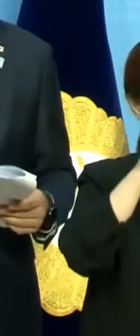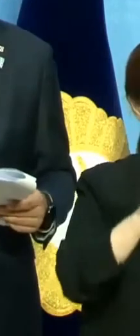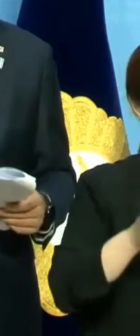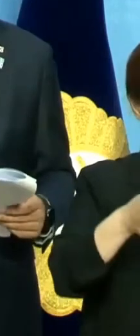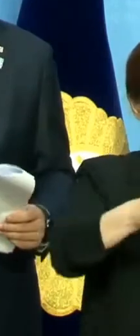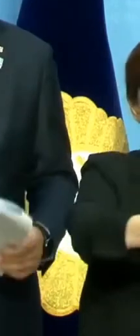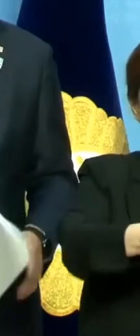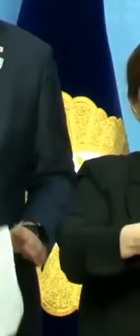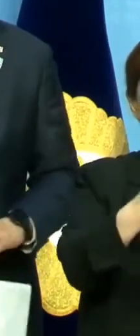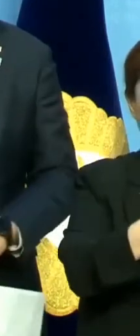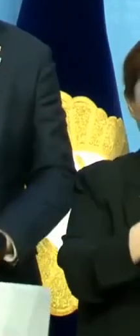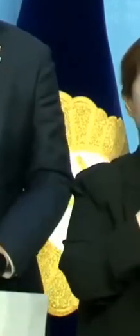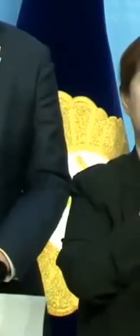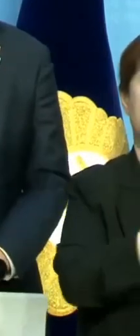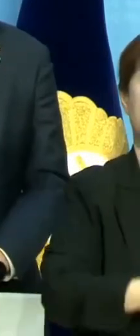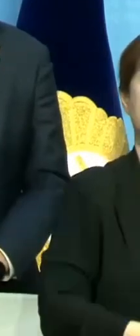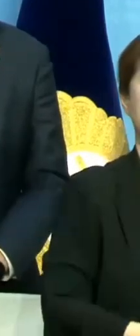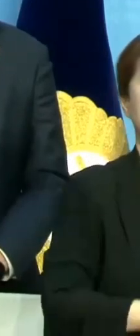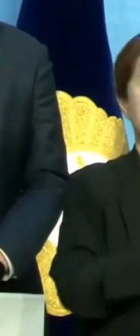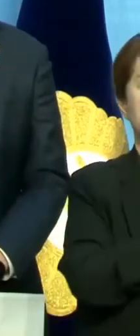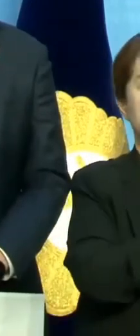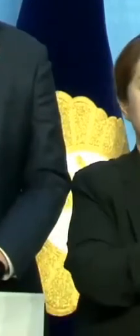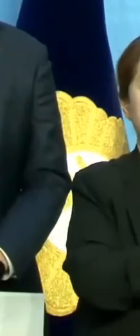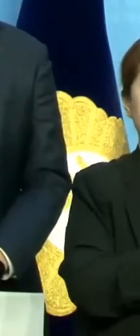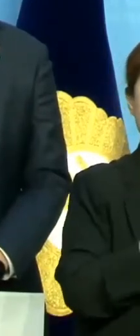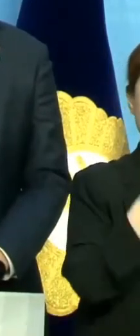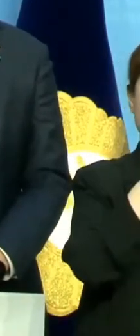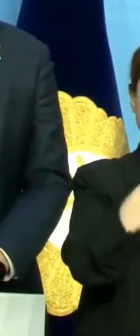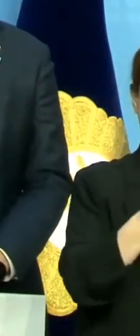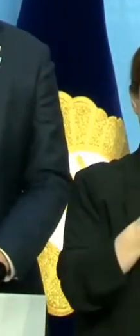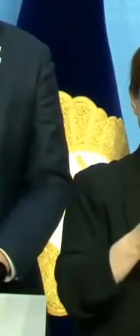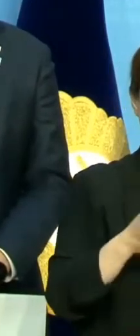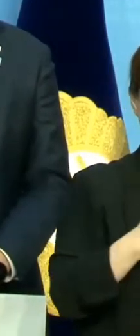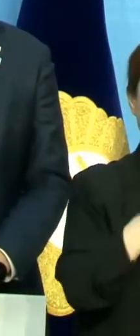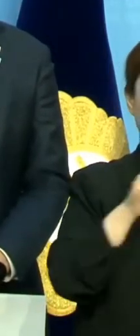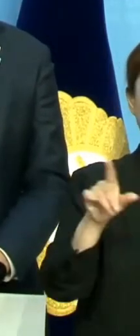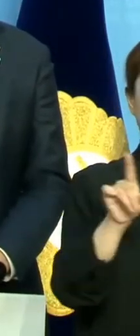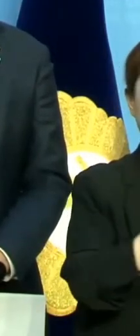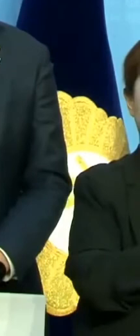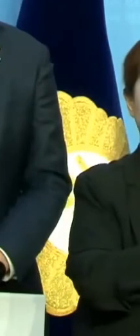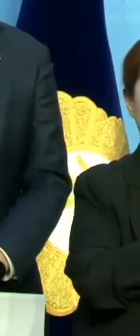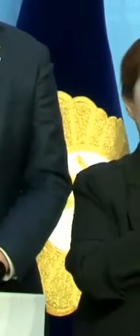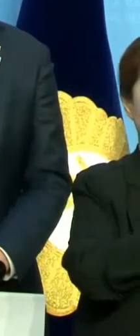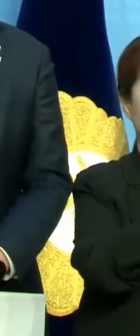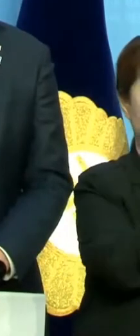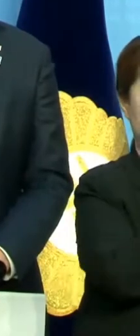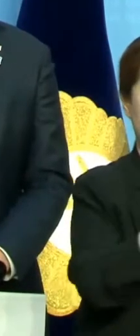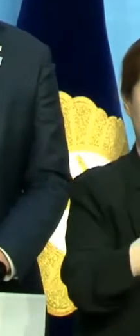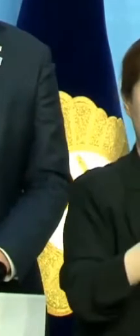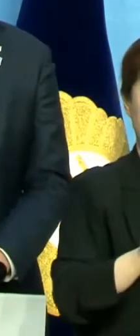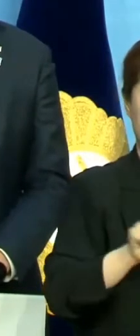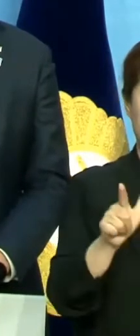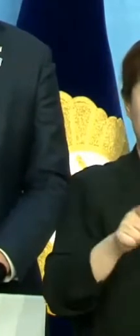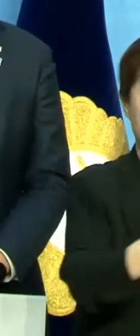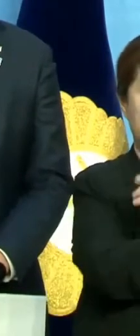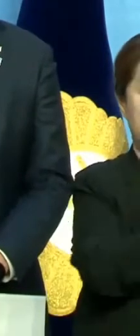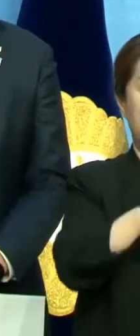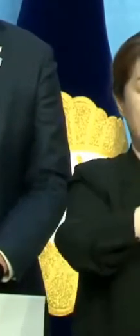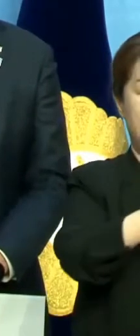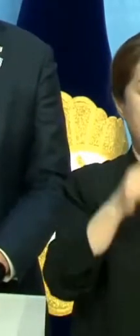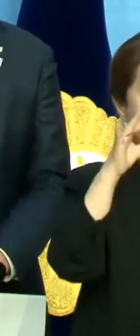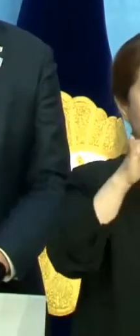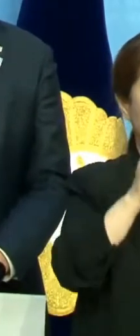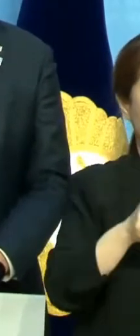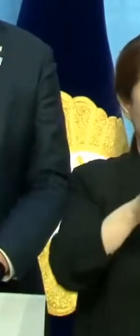라고 요구하였습니다. 고 선수는 현대건설의 말을 믿고 3월 30일 계약 해지 합의서에